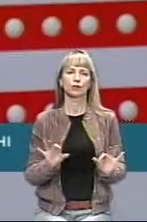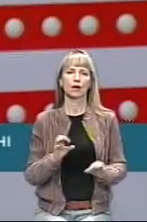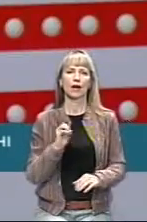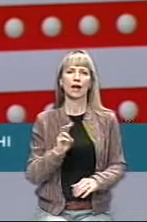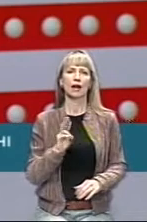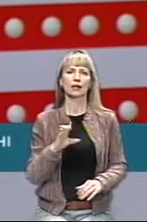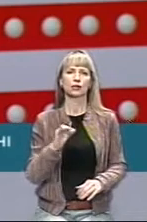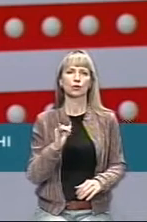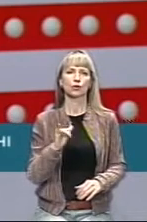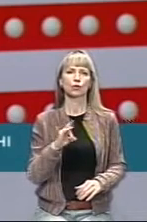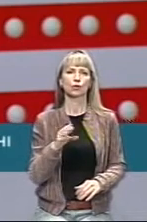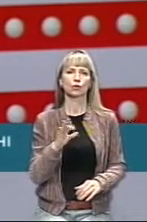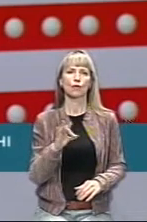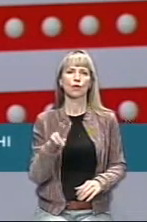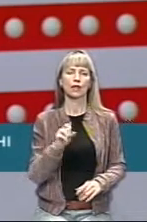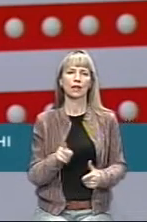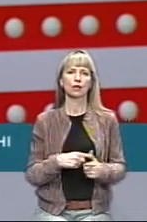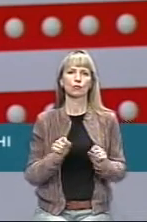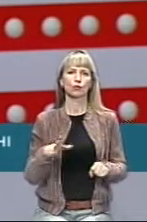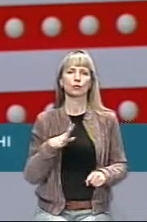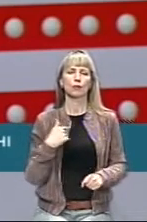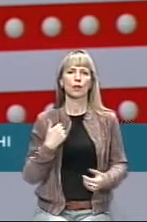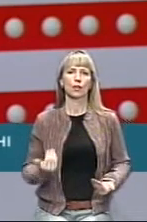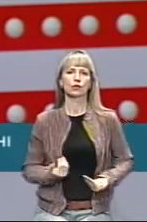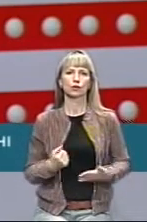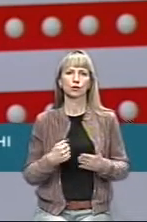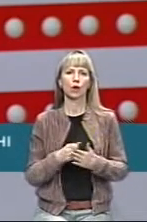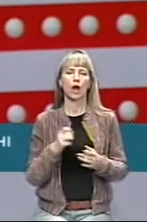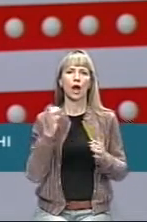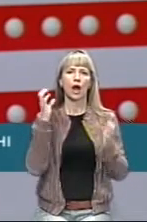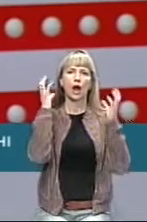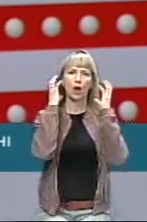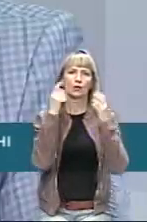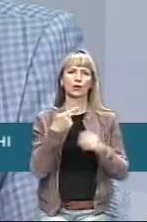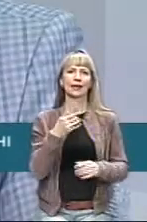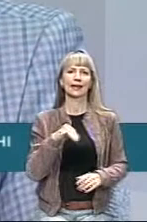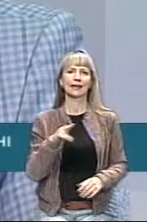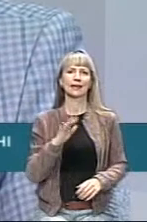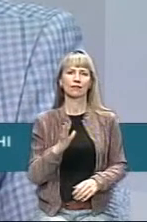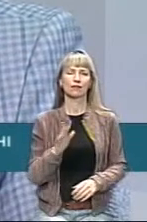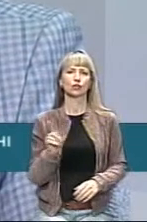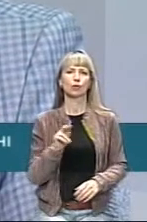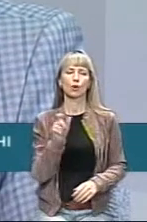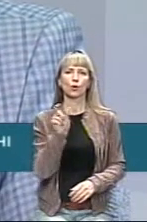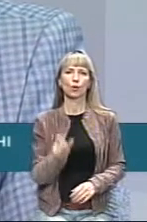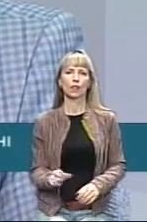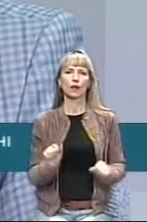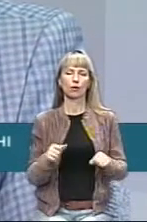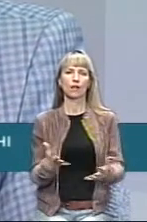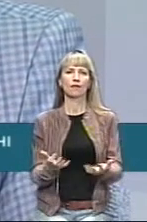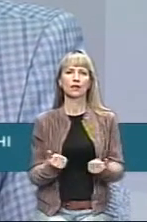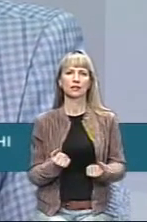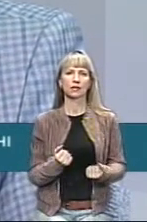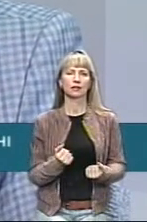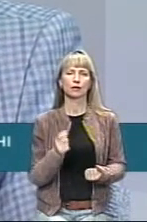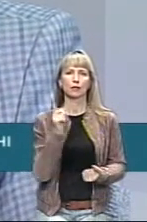екскурсовода, uh-huh, або, може, ми колись доживемо до аудіогідів, uh-huh, для того, щоб людина могла взяти